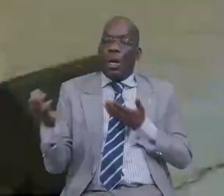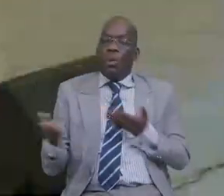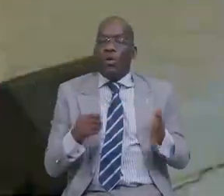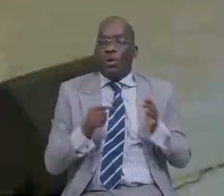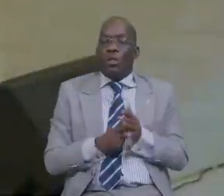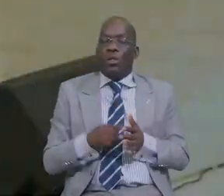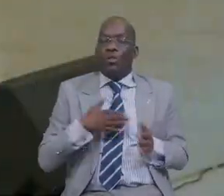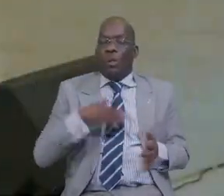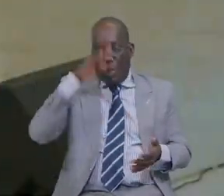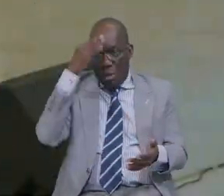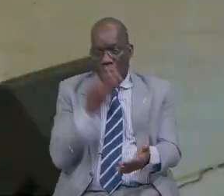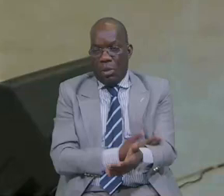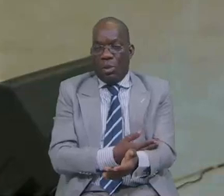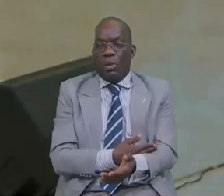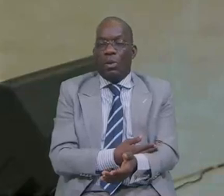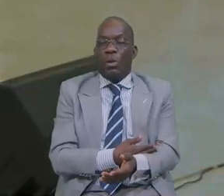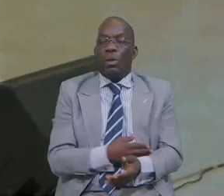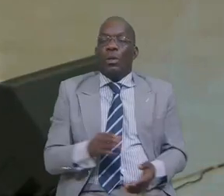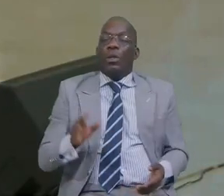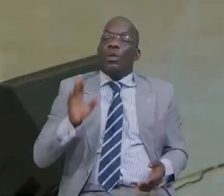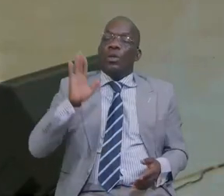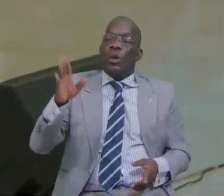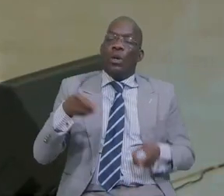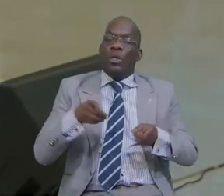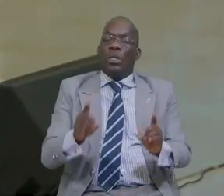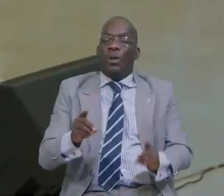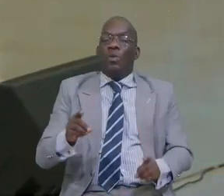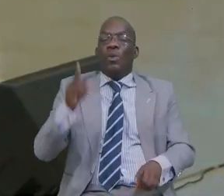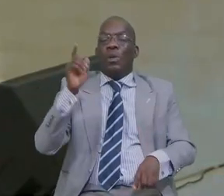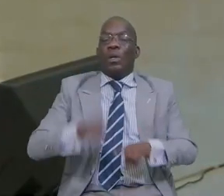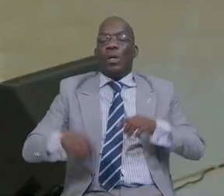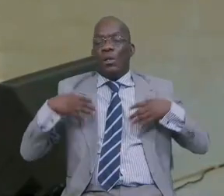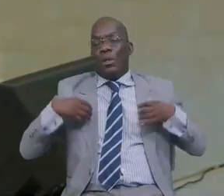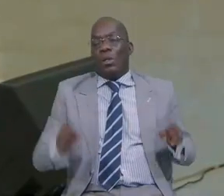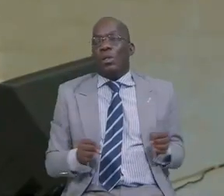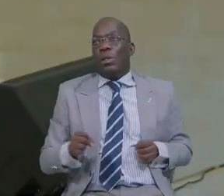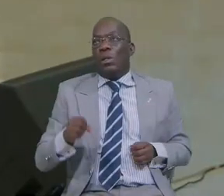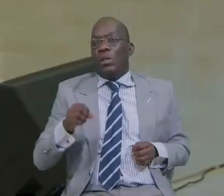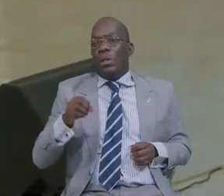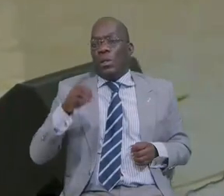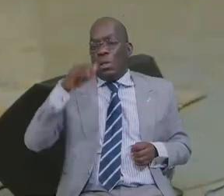à tes disciples. Et ils n'ont pas pu le guérir.